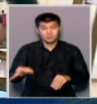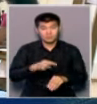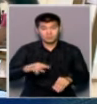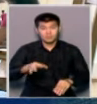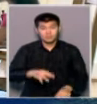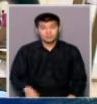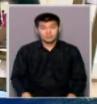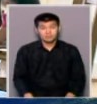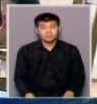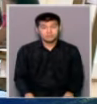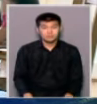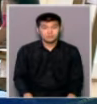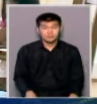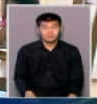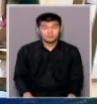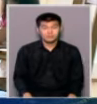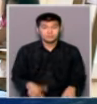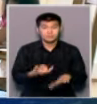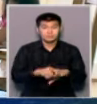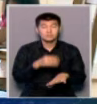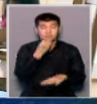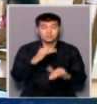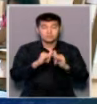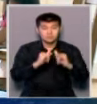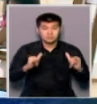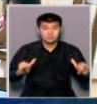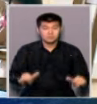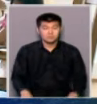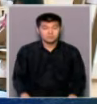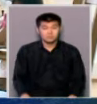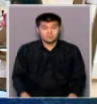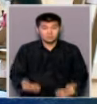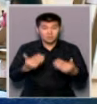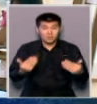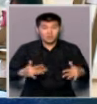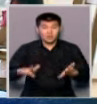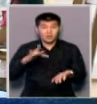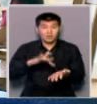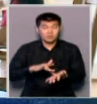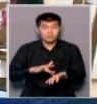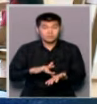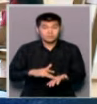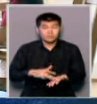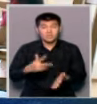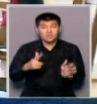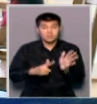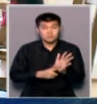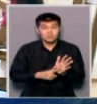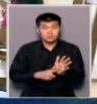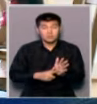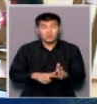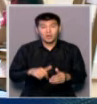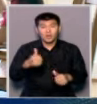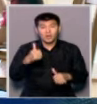облысымызда шахмат өте жақсы дамып жатыр. Енді қазір қаланың өзінде 7